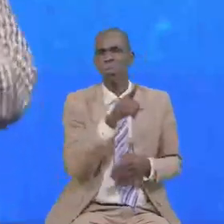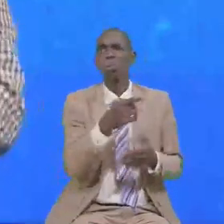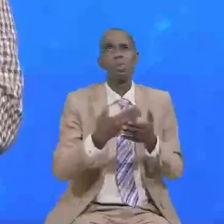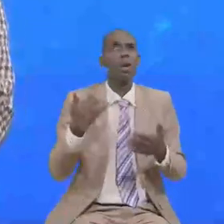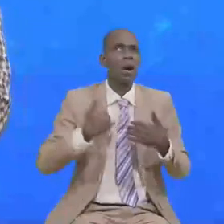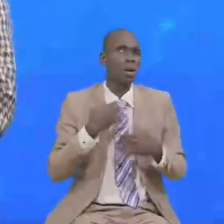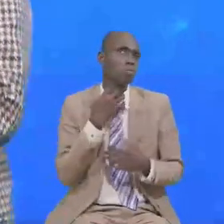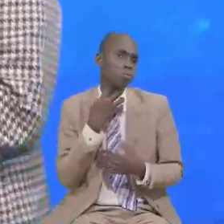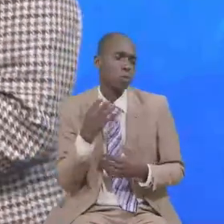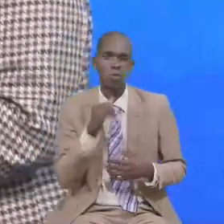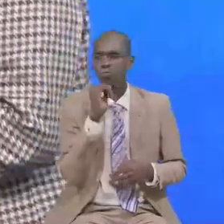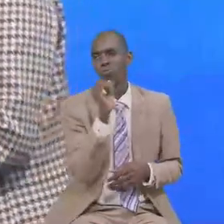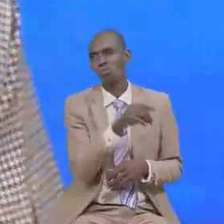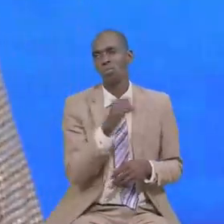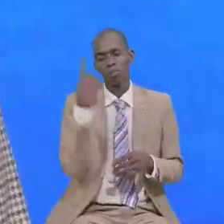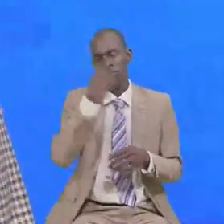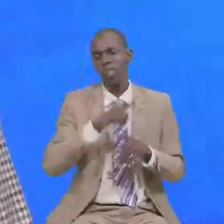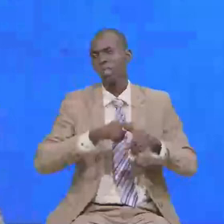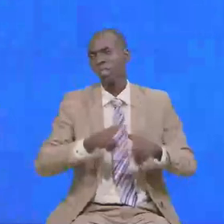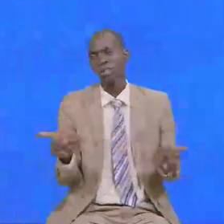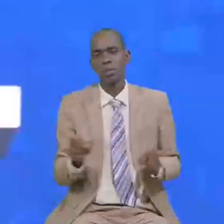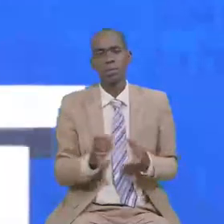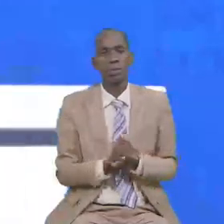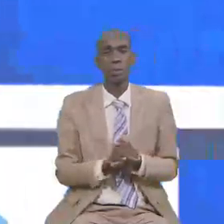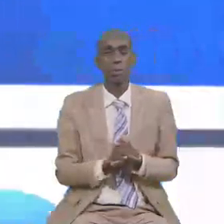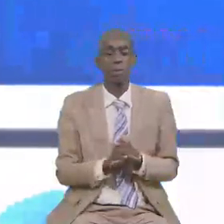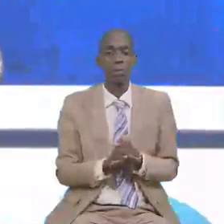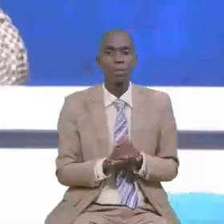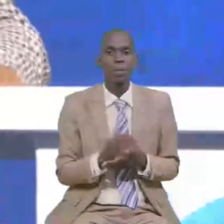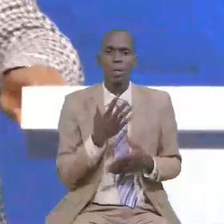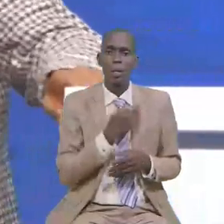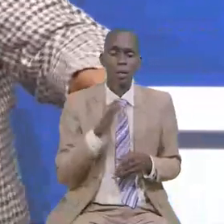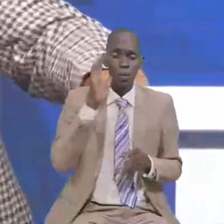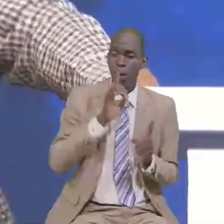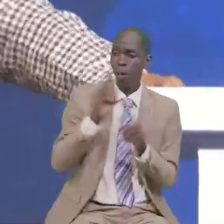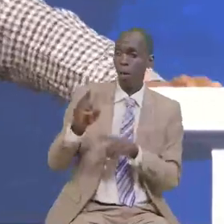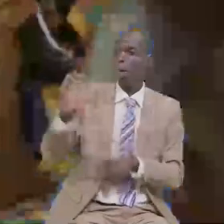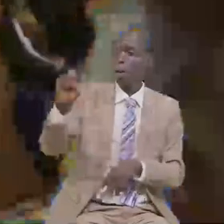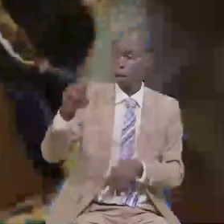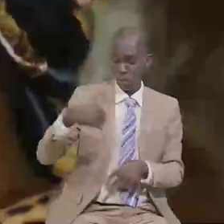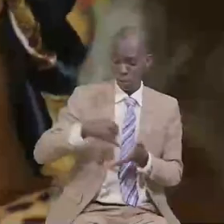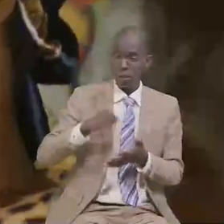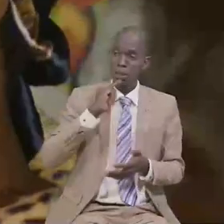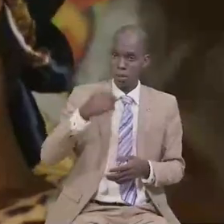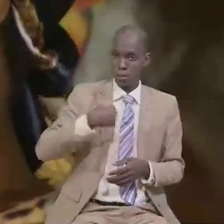la connais, non, elle avait le goitre, ce n'est pas elle. Et tu vas dire, oui, c'est moi.